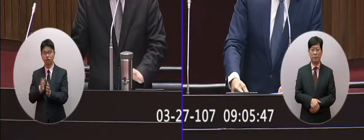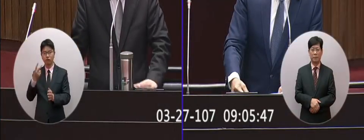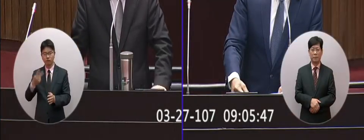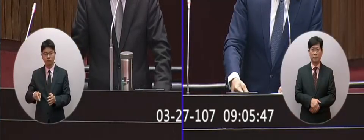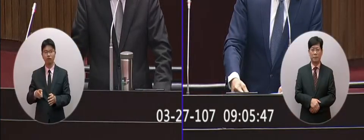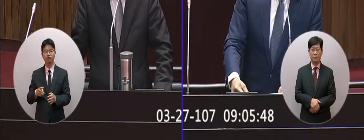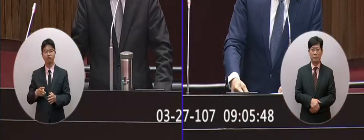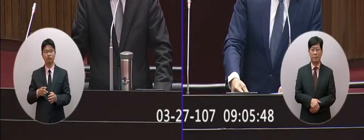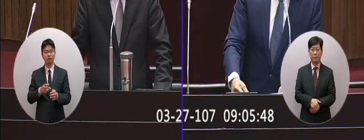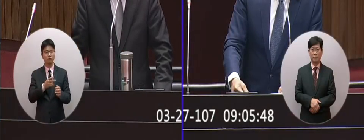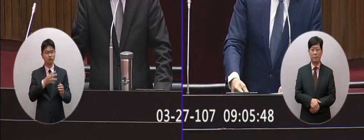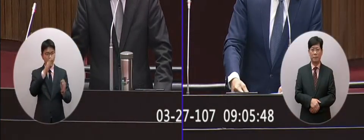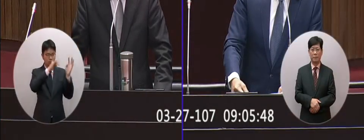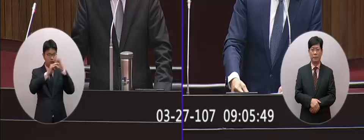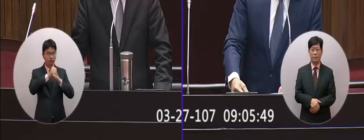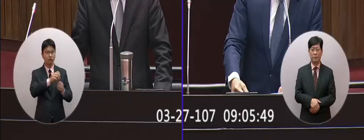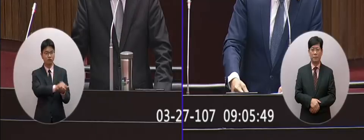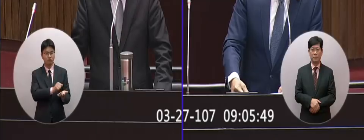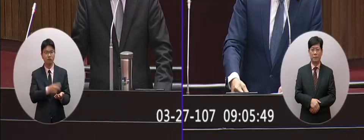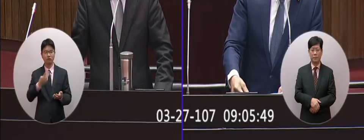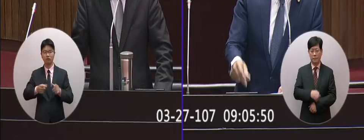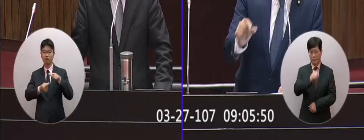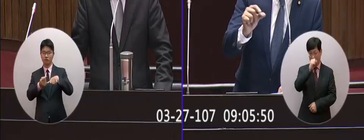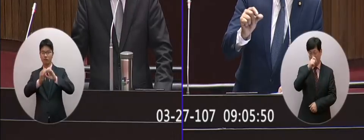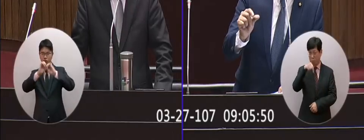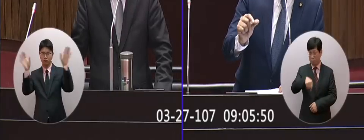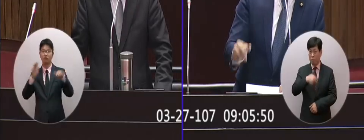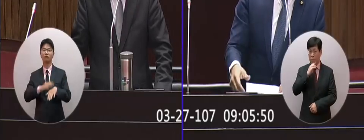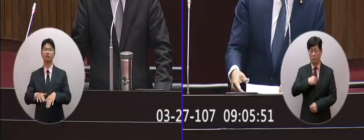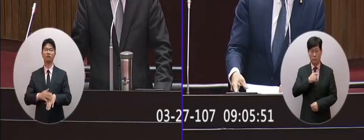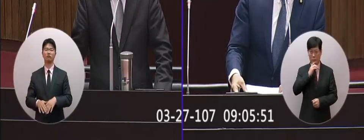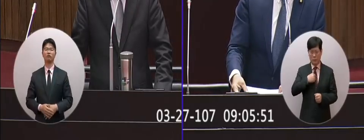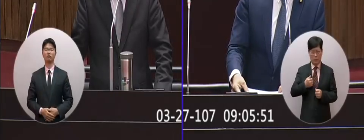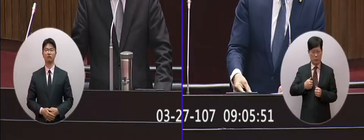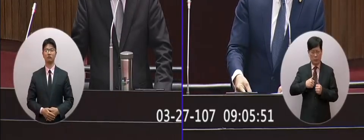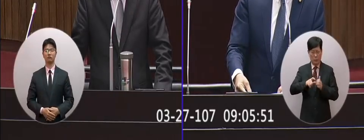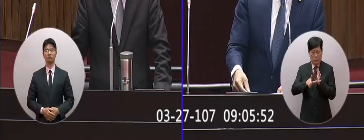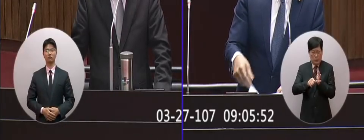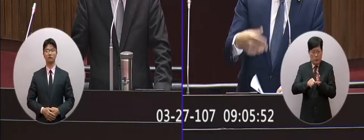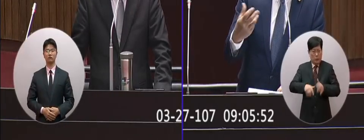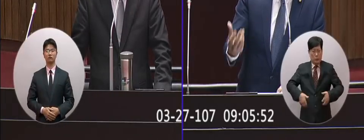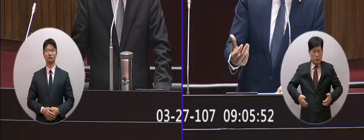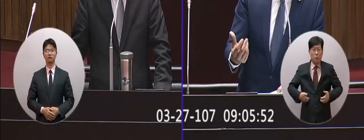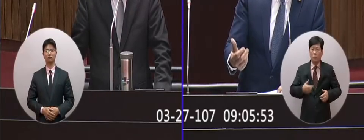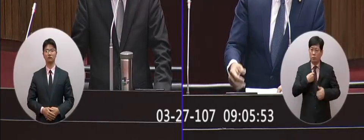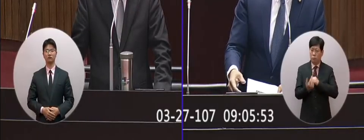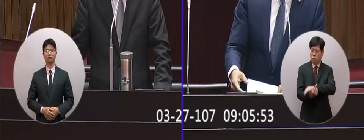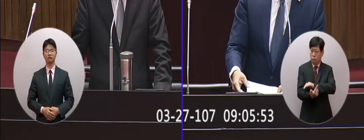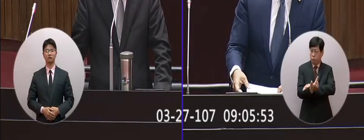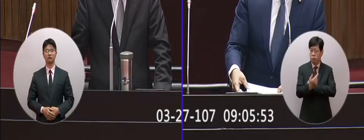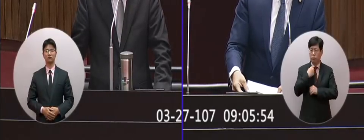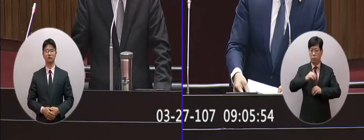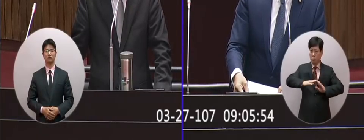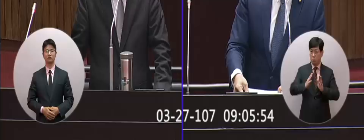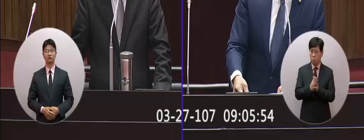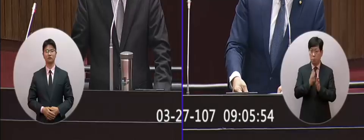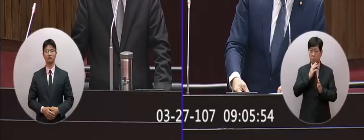包括因应之道会跟社会大众报告。 好，因为这都在跟时间赛跑。 对， 所以这个有进一步的资料请